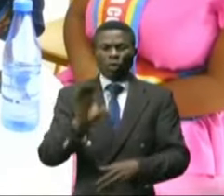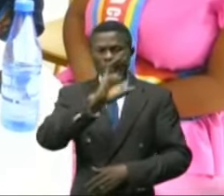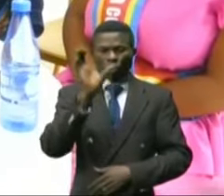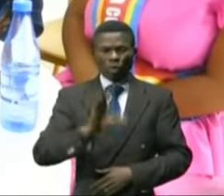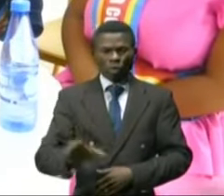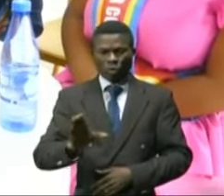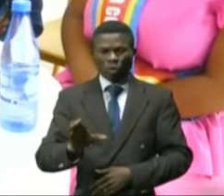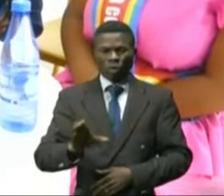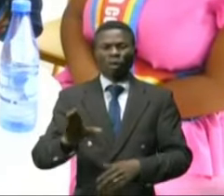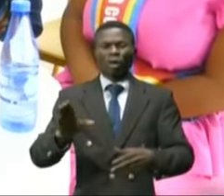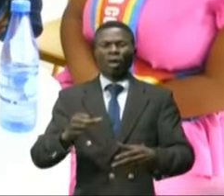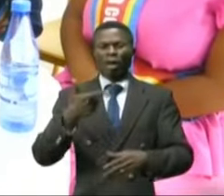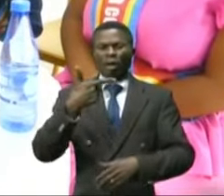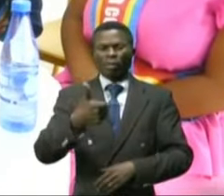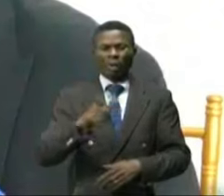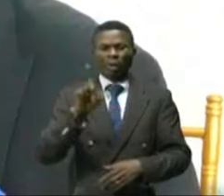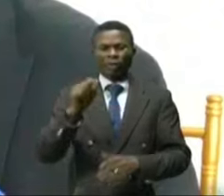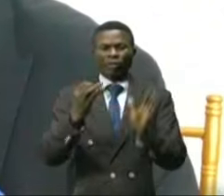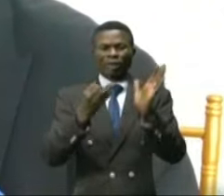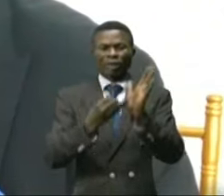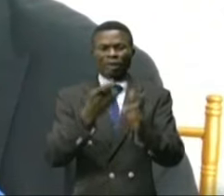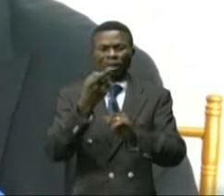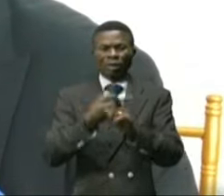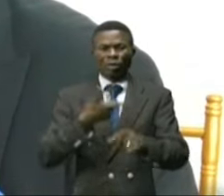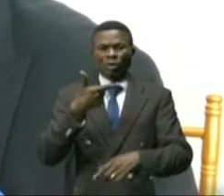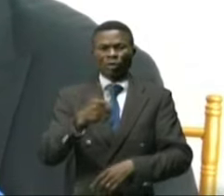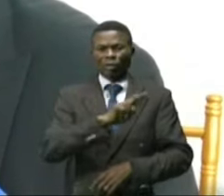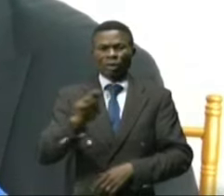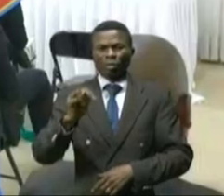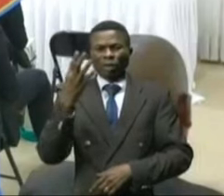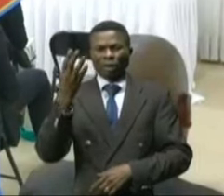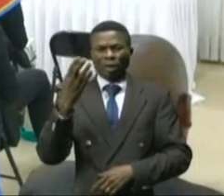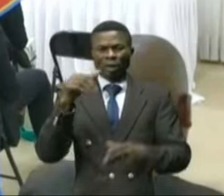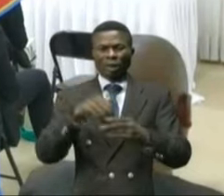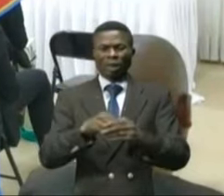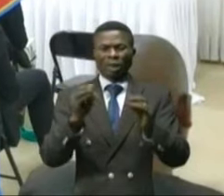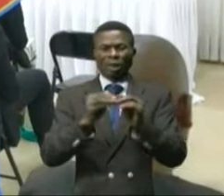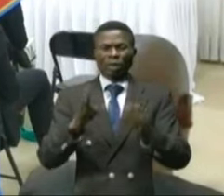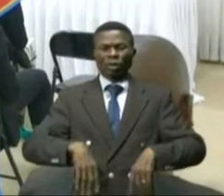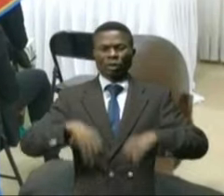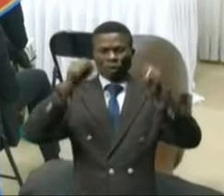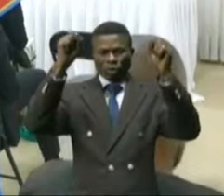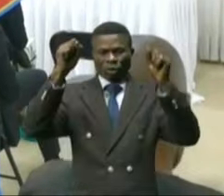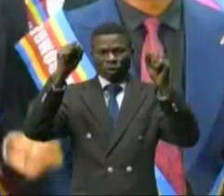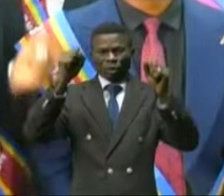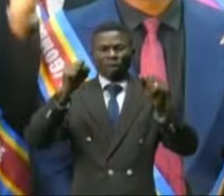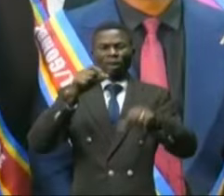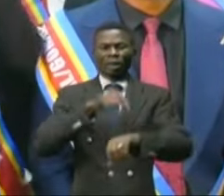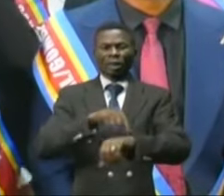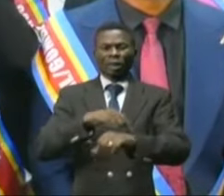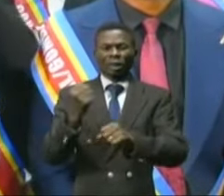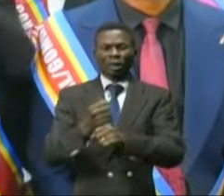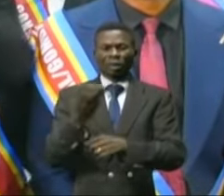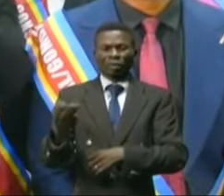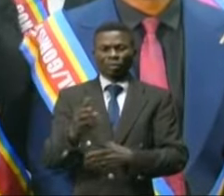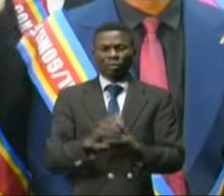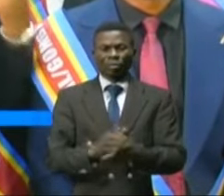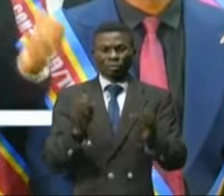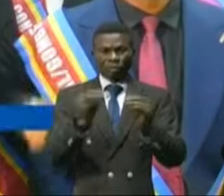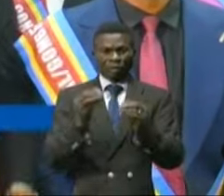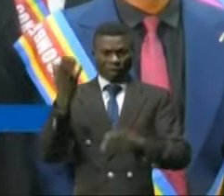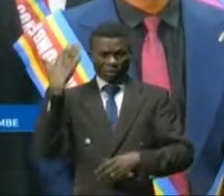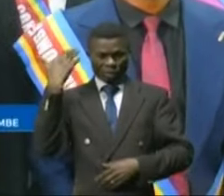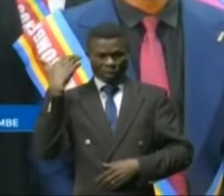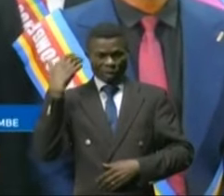lieu ce mardi 27 février 2024 au cours de la plénière de validation de leur mandat. La plénière passée, nous avions